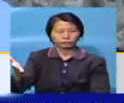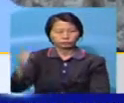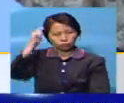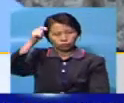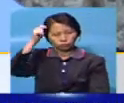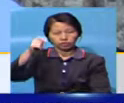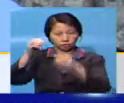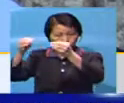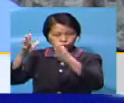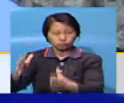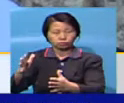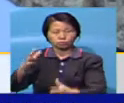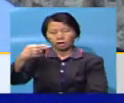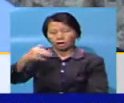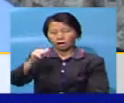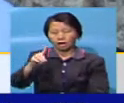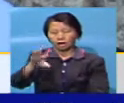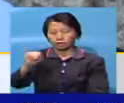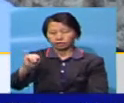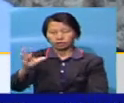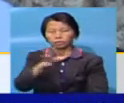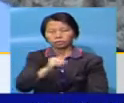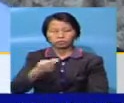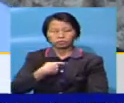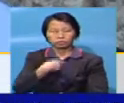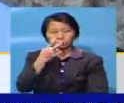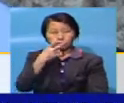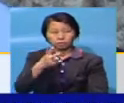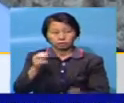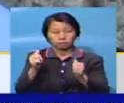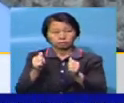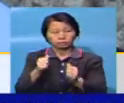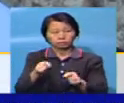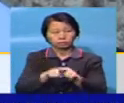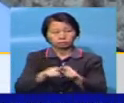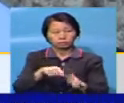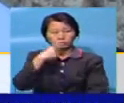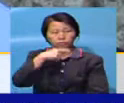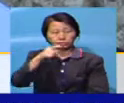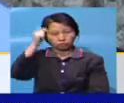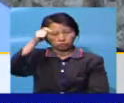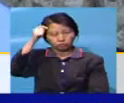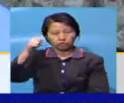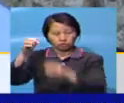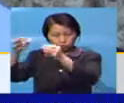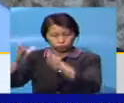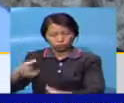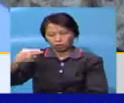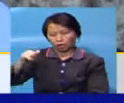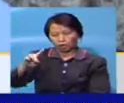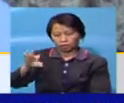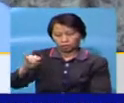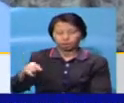Tuan Guru. Dan dia, kita melihat bahawa sebagainya yang disebutkan oleh Tuan Guru tadi, bahawa ini adalah